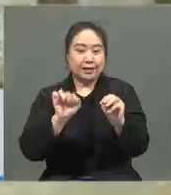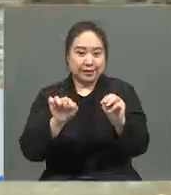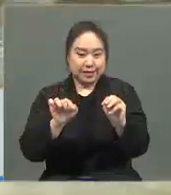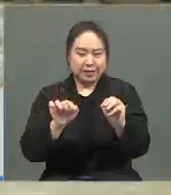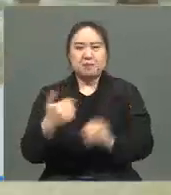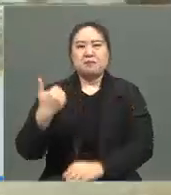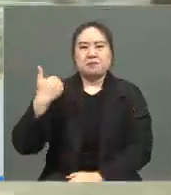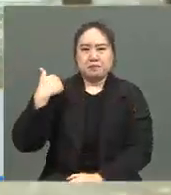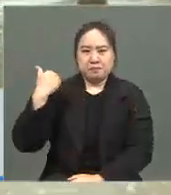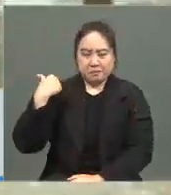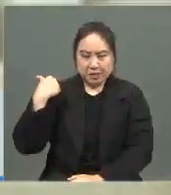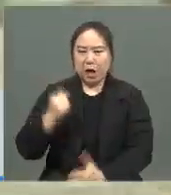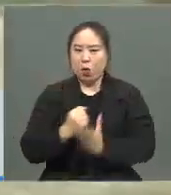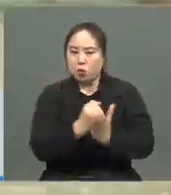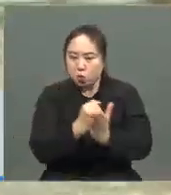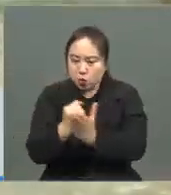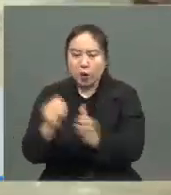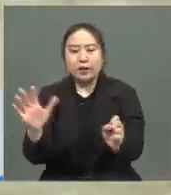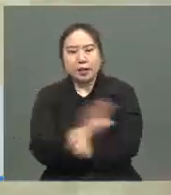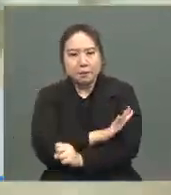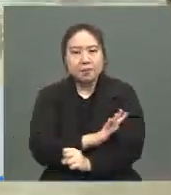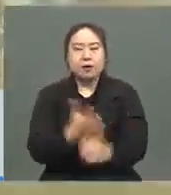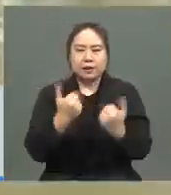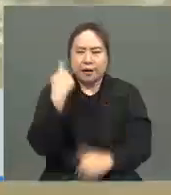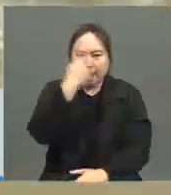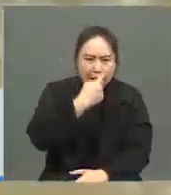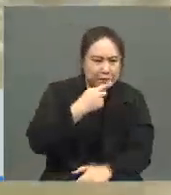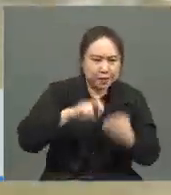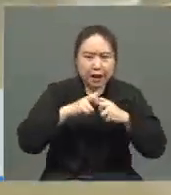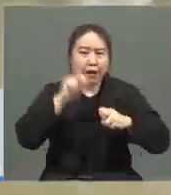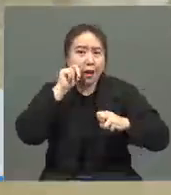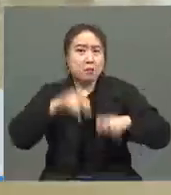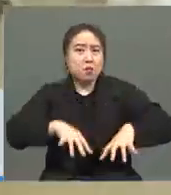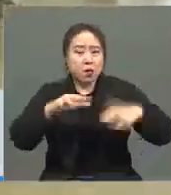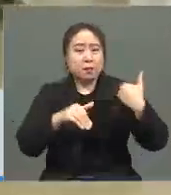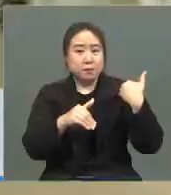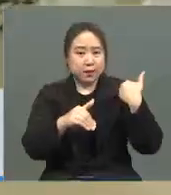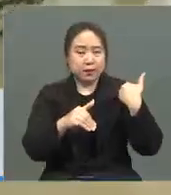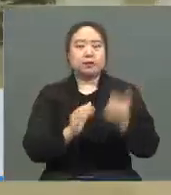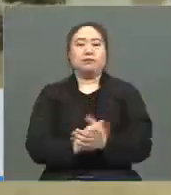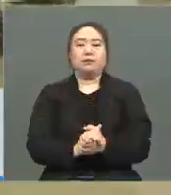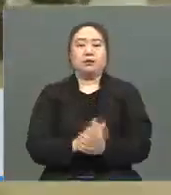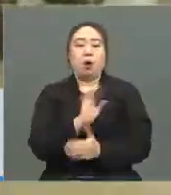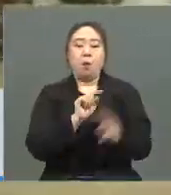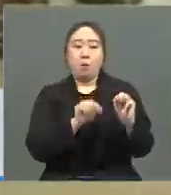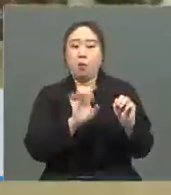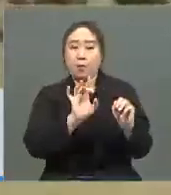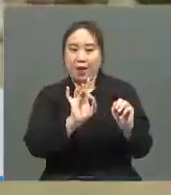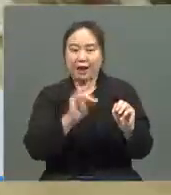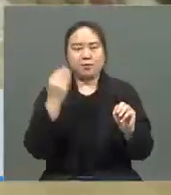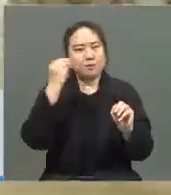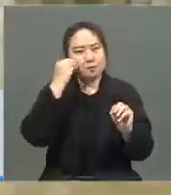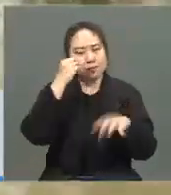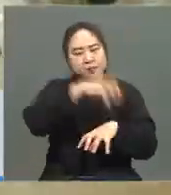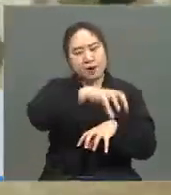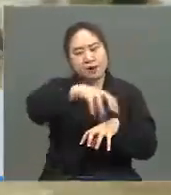ก็มีการลงให้ความช่วยเหลืออย่างเต็มที่สำหรับผู้ที่ได้รับผลกระทบนะคะโดยในฝั่งหมู่8เองจะมีบ้านเรือนอยู่ประมา